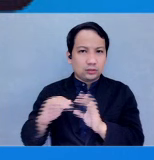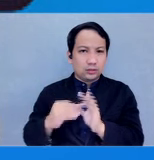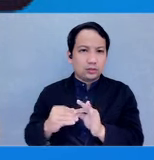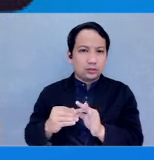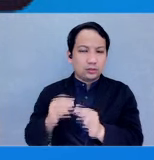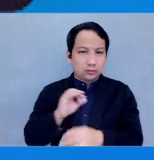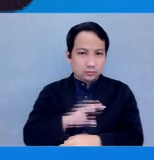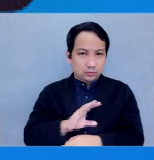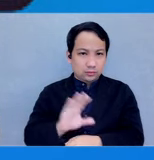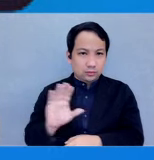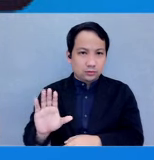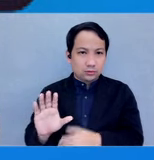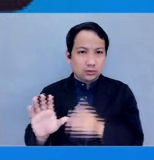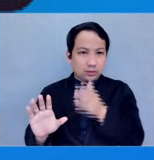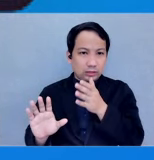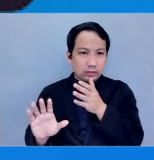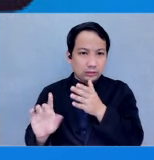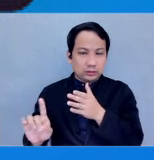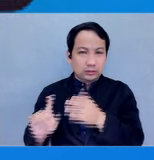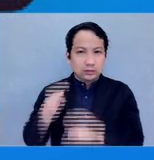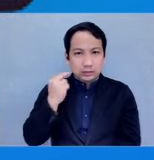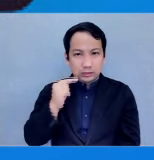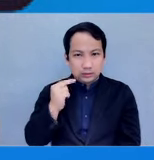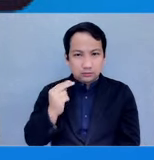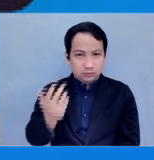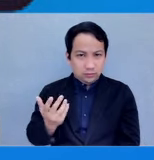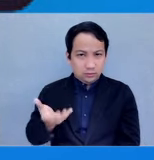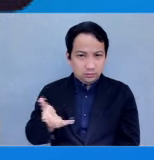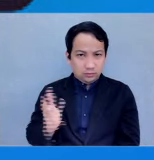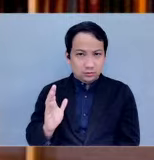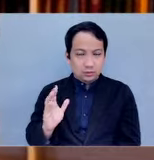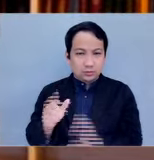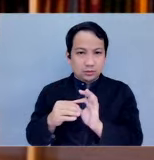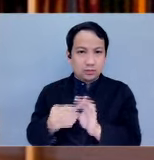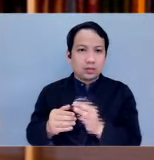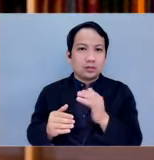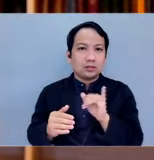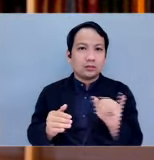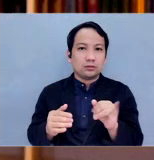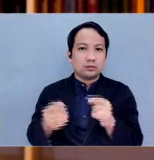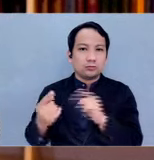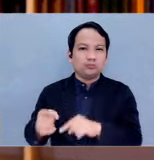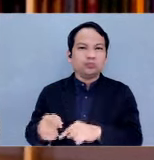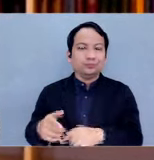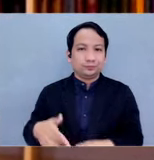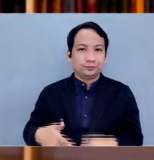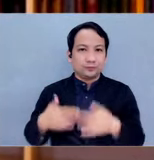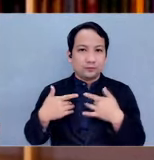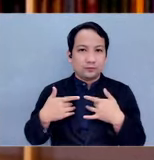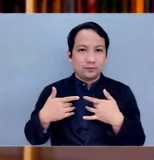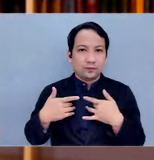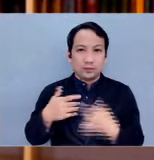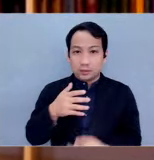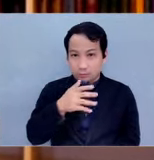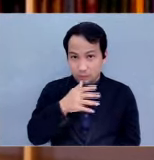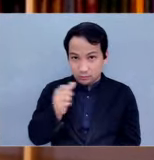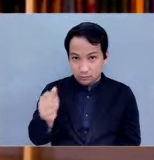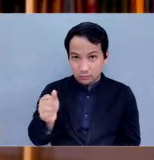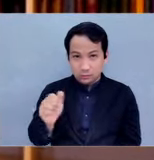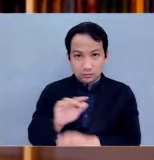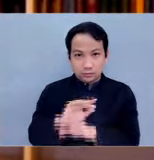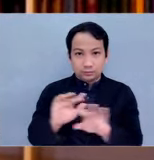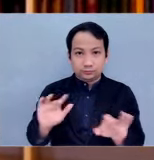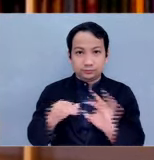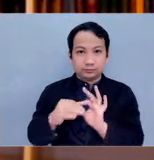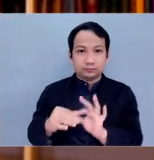ko, ang mother ko at isang pamangkin. May habol ba ang mga kapatid ko kung sakali? Kung buhay pa ang mother mo, walang habol ang